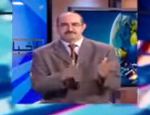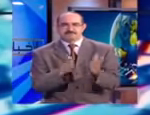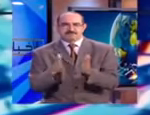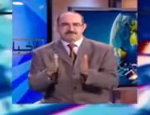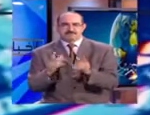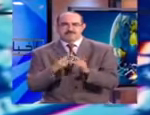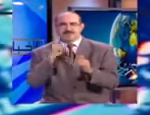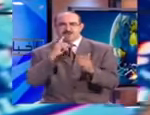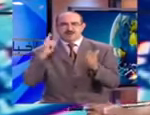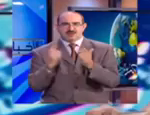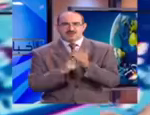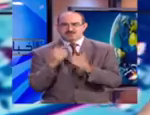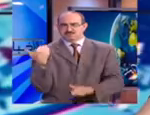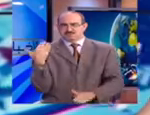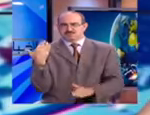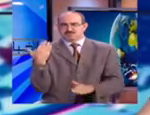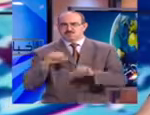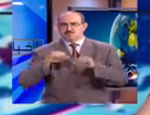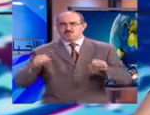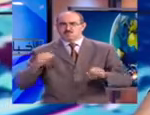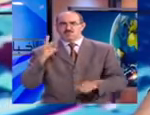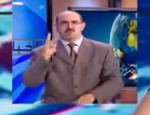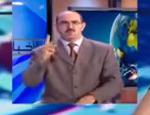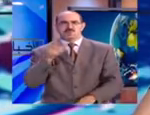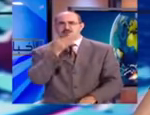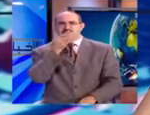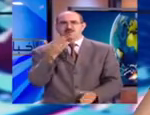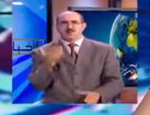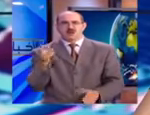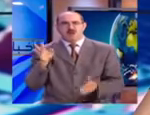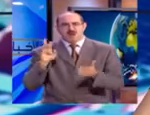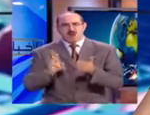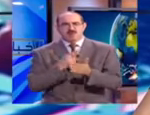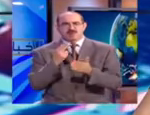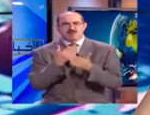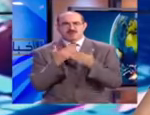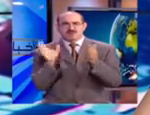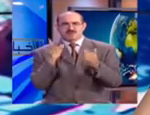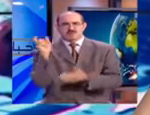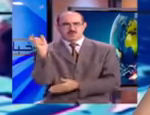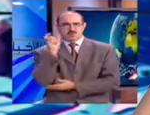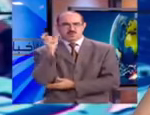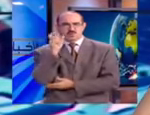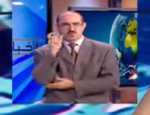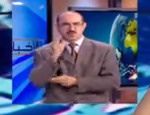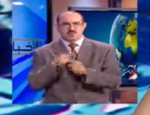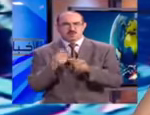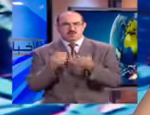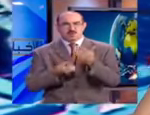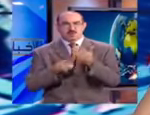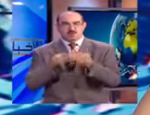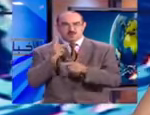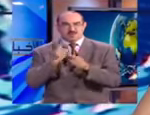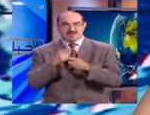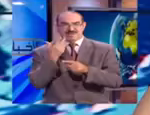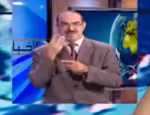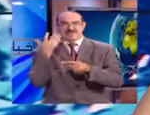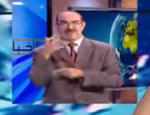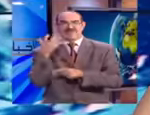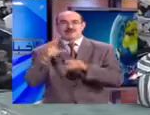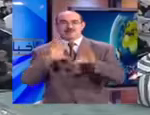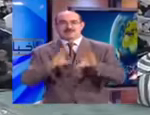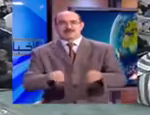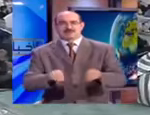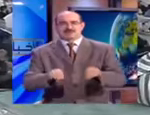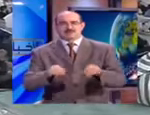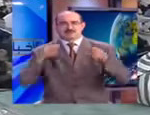عقب القرار الأخير للسلطات العمومية القاضي بإعادة فتح المساجد التي تستوعب 500 مصلي، أعلنت